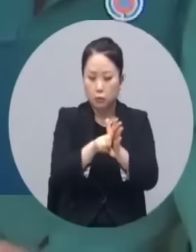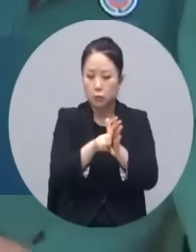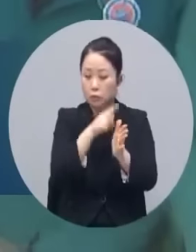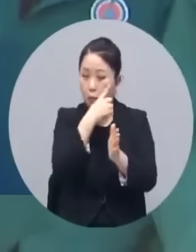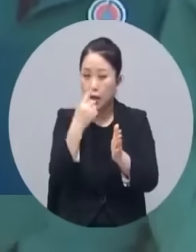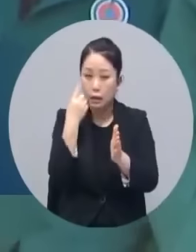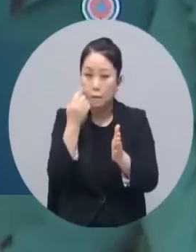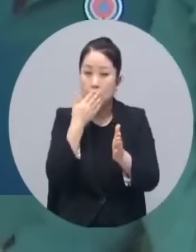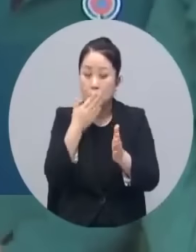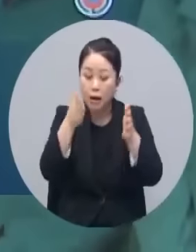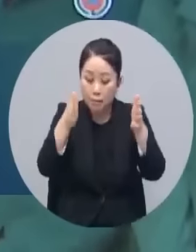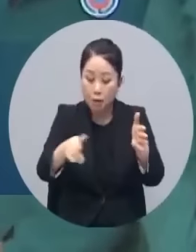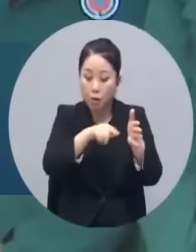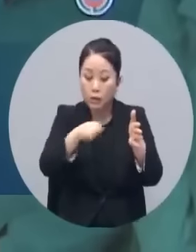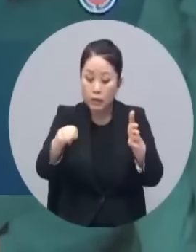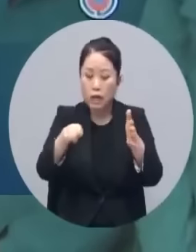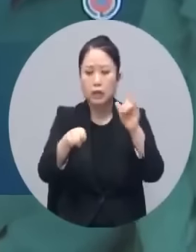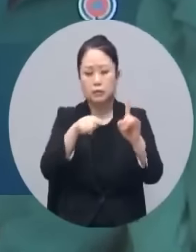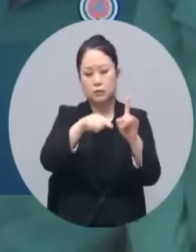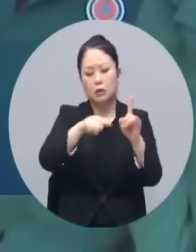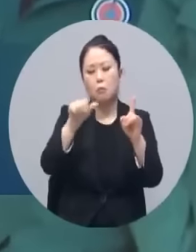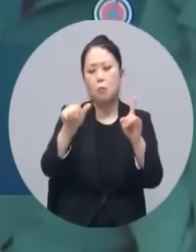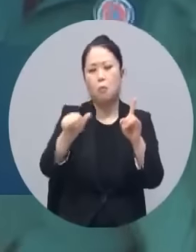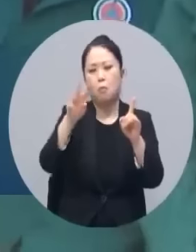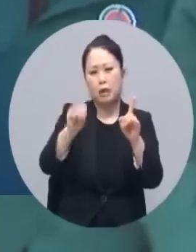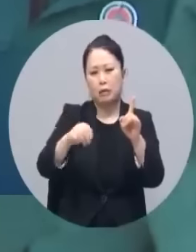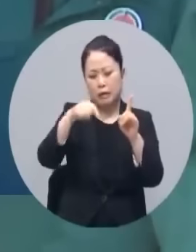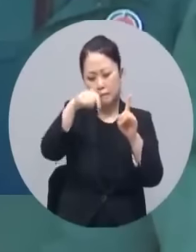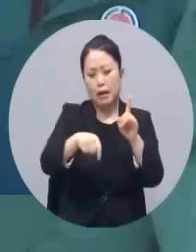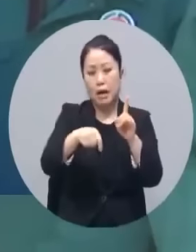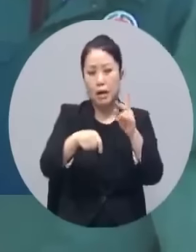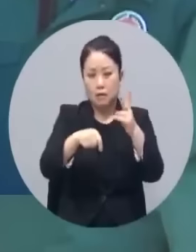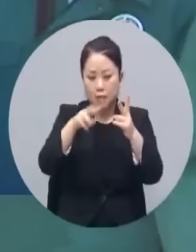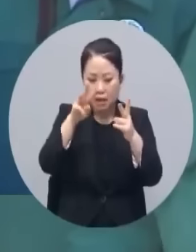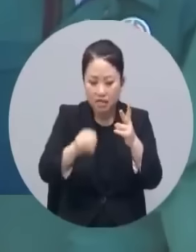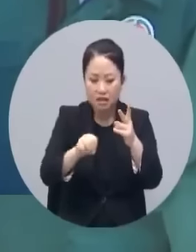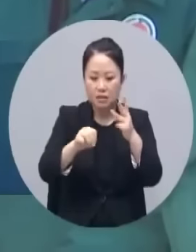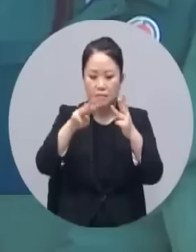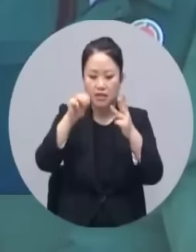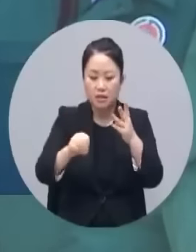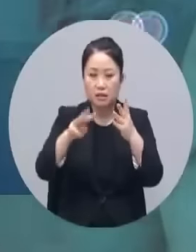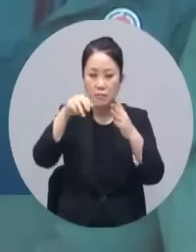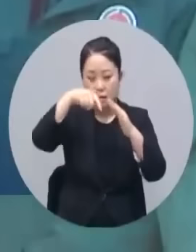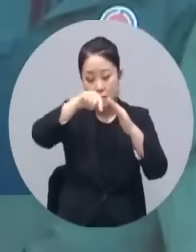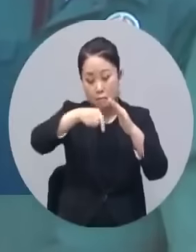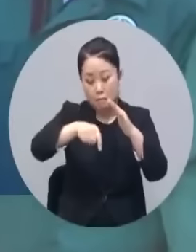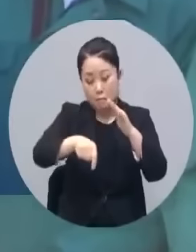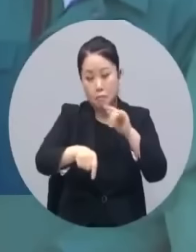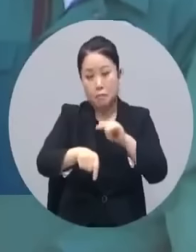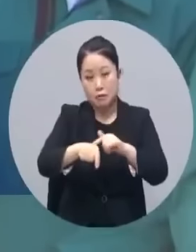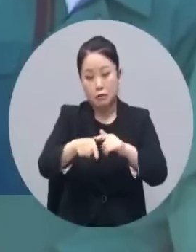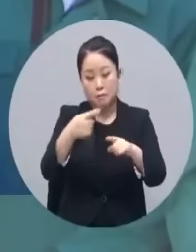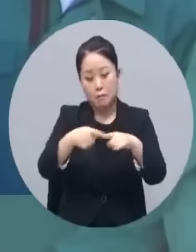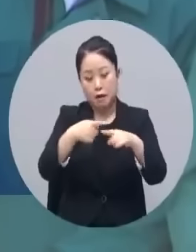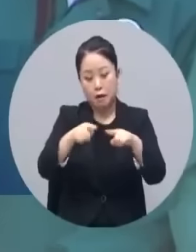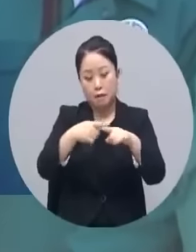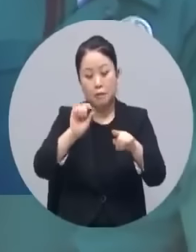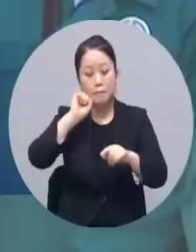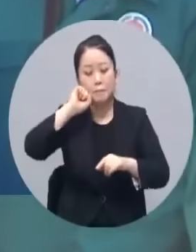범위가 1.5m 정도까지 밖에 안 됩니다 2M 3M 4m 내려갈수록 판별하기는